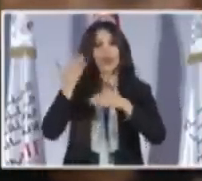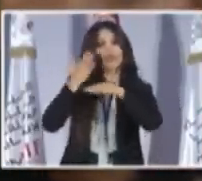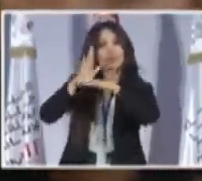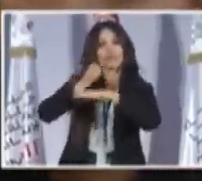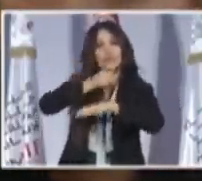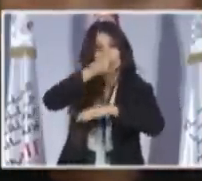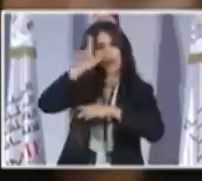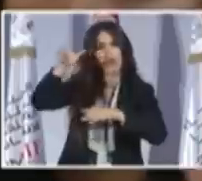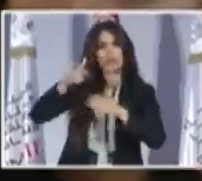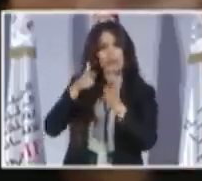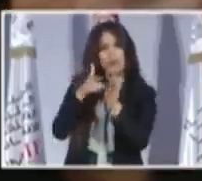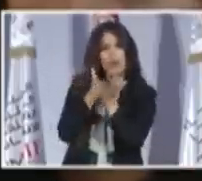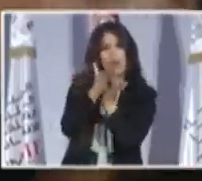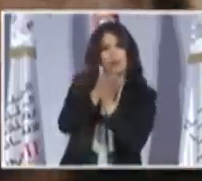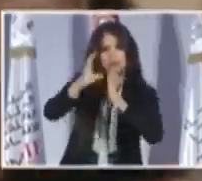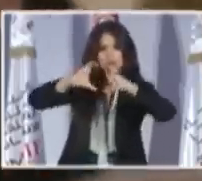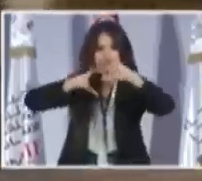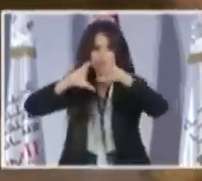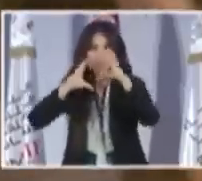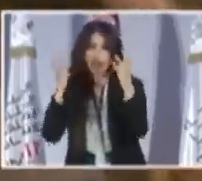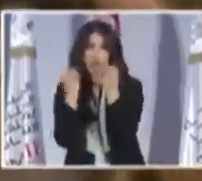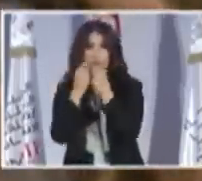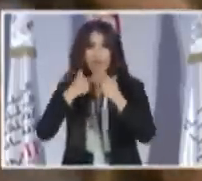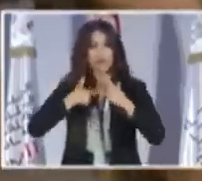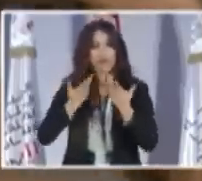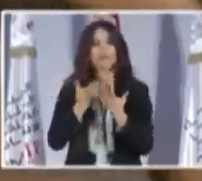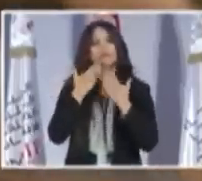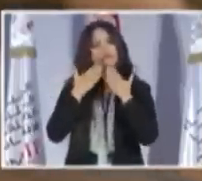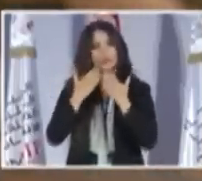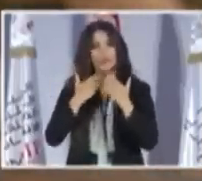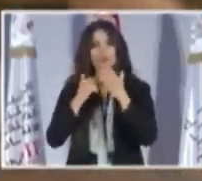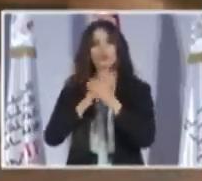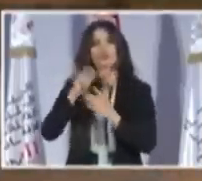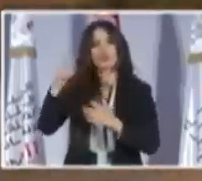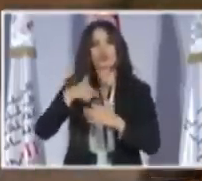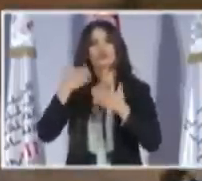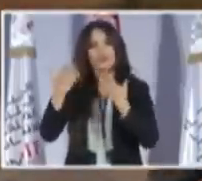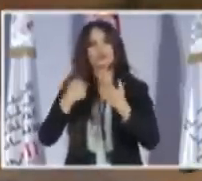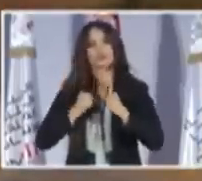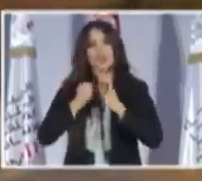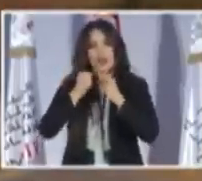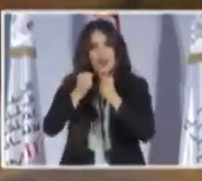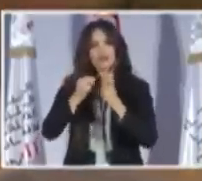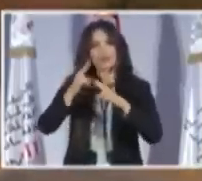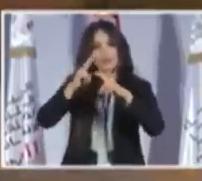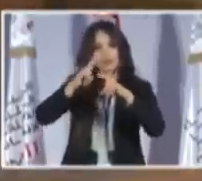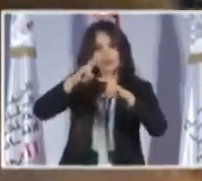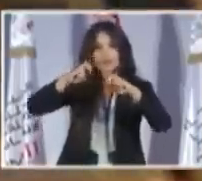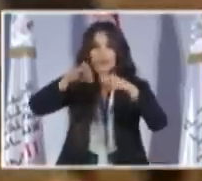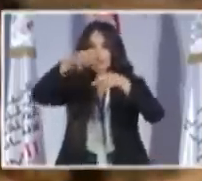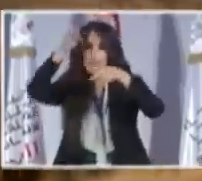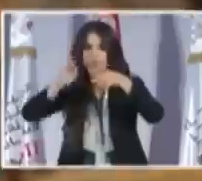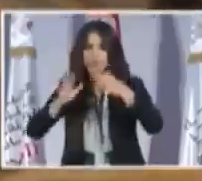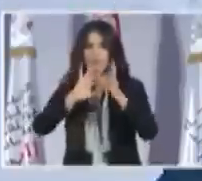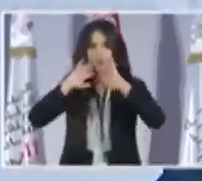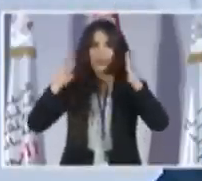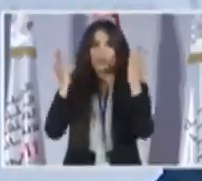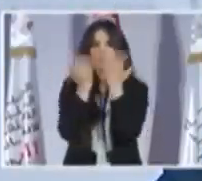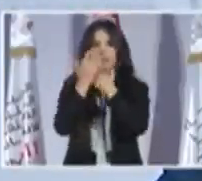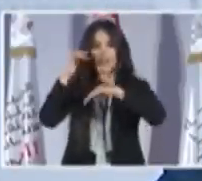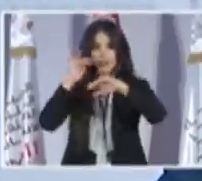ومن منا خدموا جمعها مع الشكر اذا انت ما تحاولوا انكم انتم تشوفون ها مخرج في ظل هذه الظروف